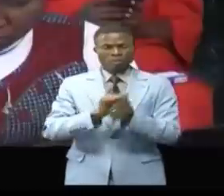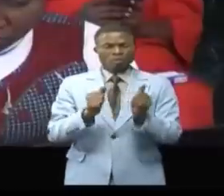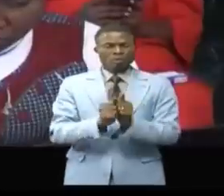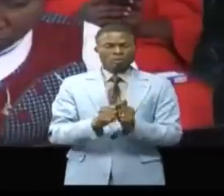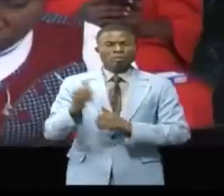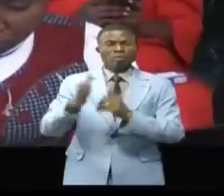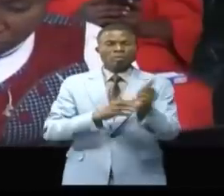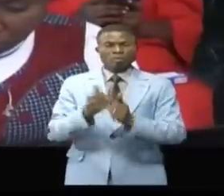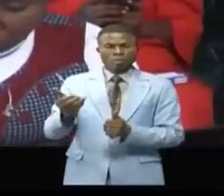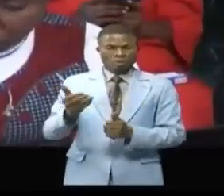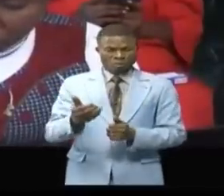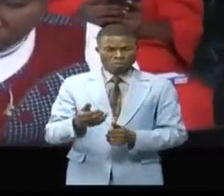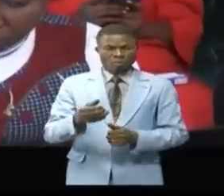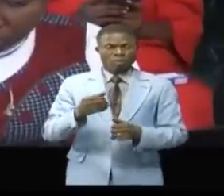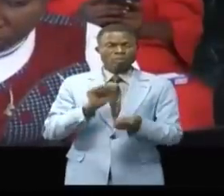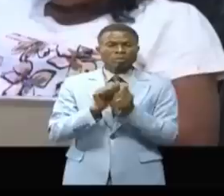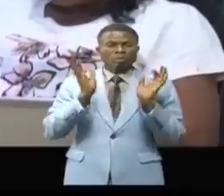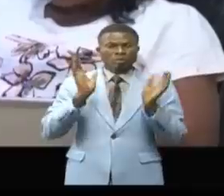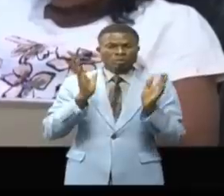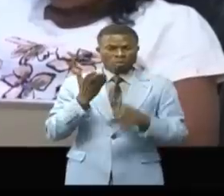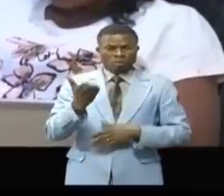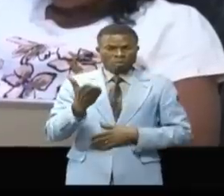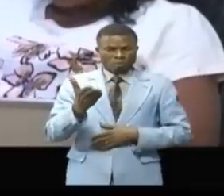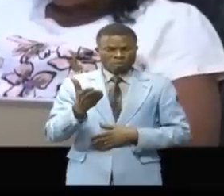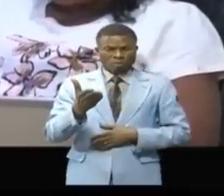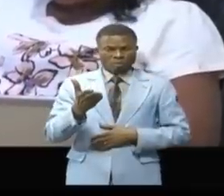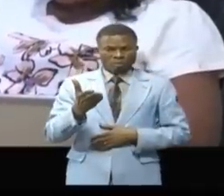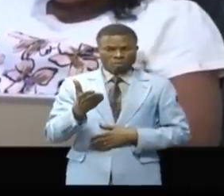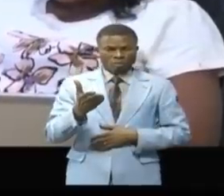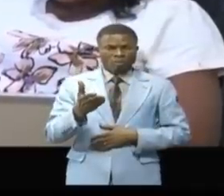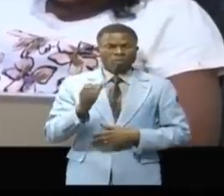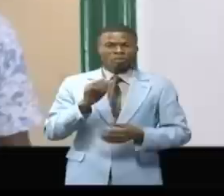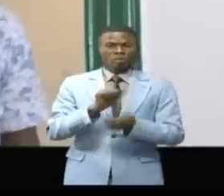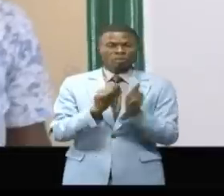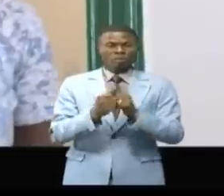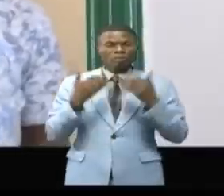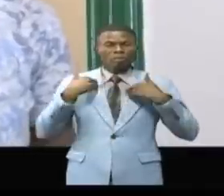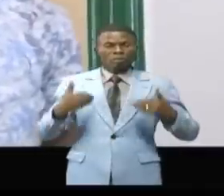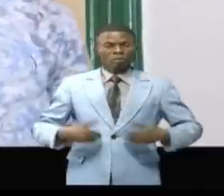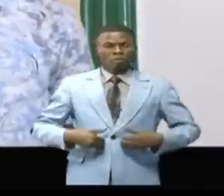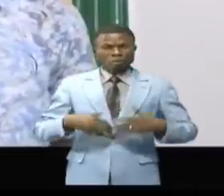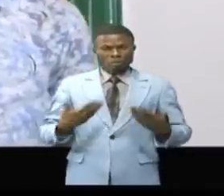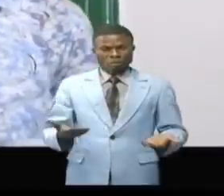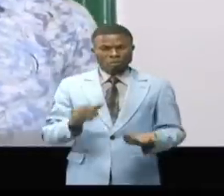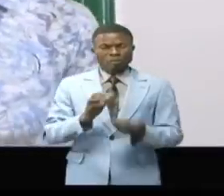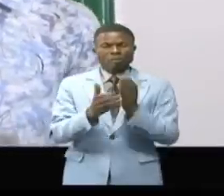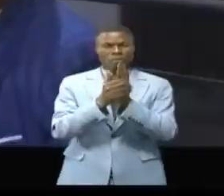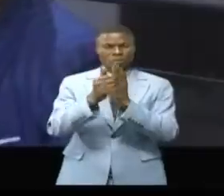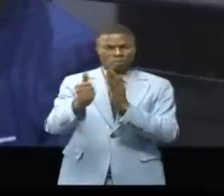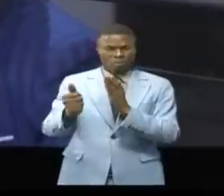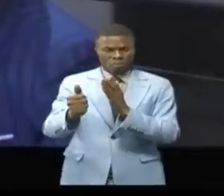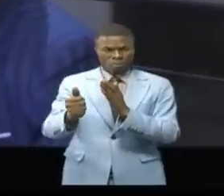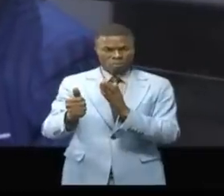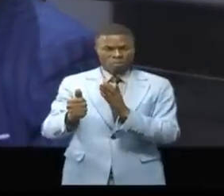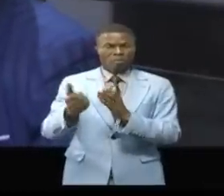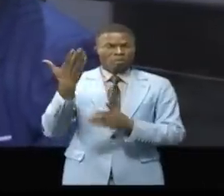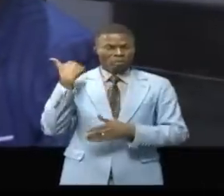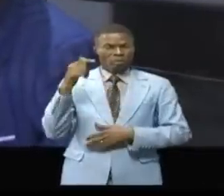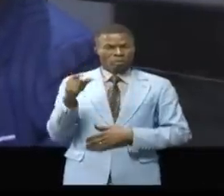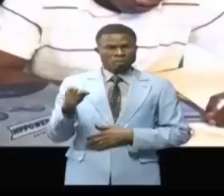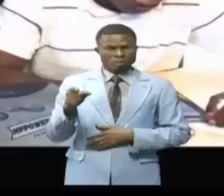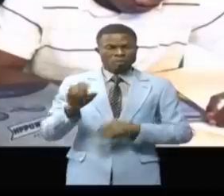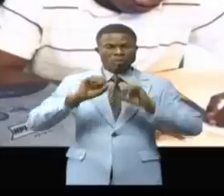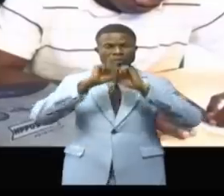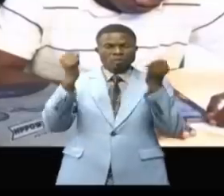pollution, laissant ces derniers dans une longue incertitude sur leur état de santé ainsi que sur la qualité et de la biodiversité. La